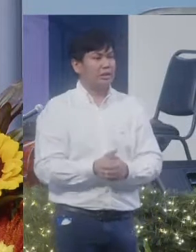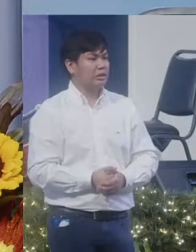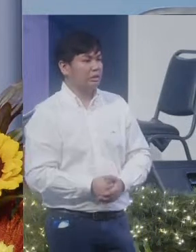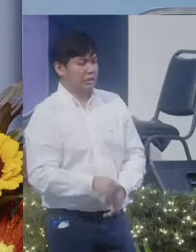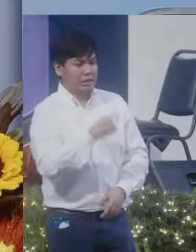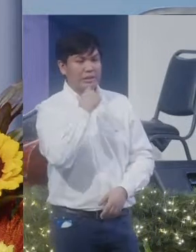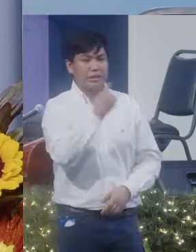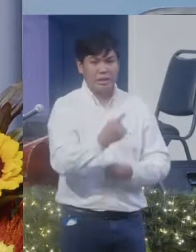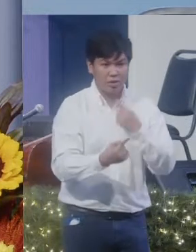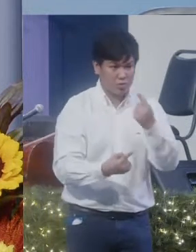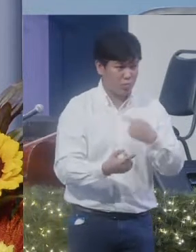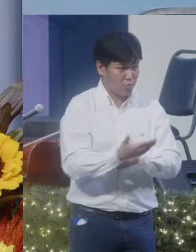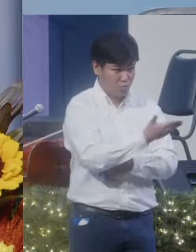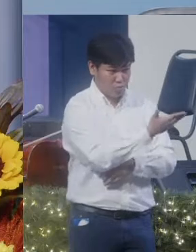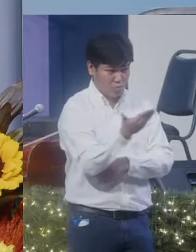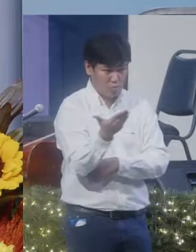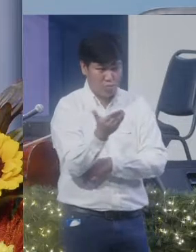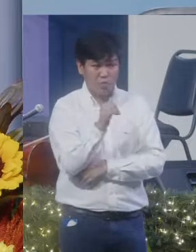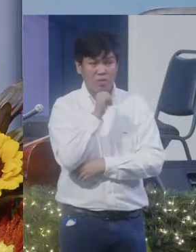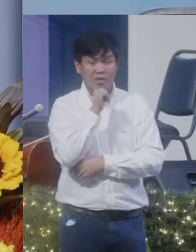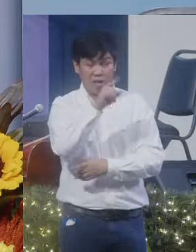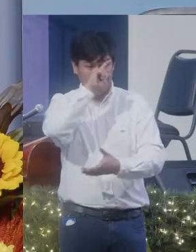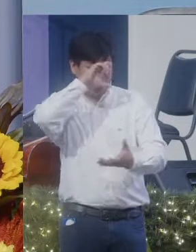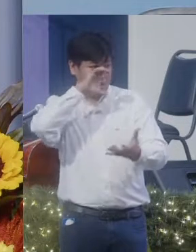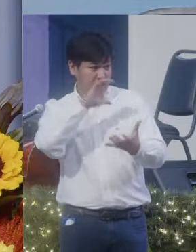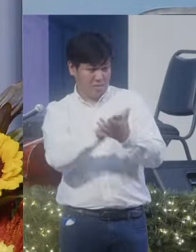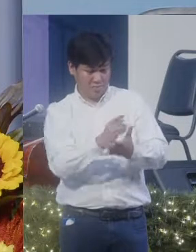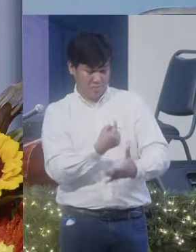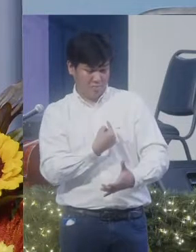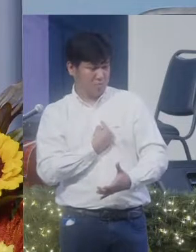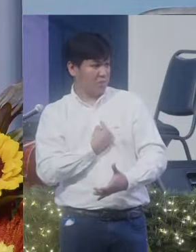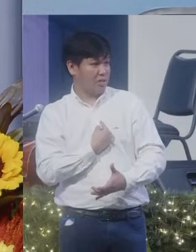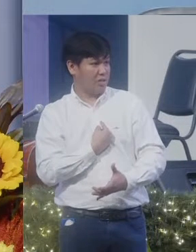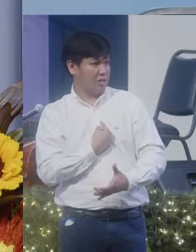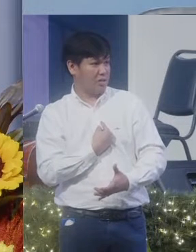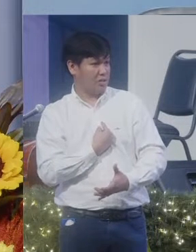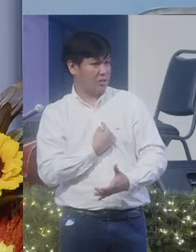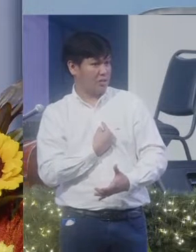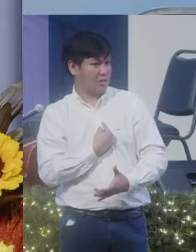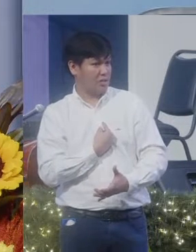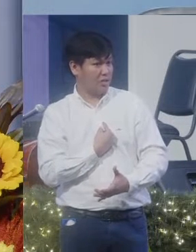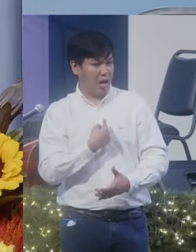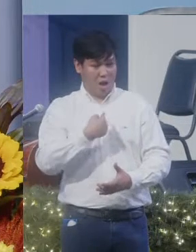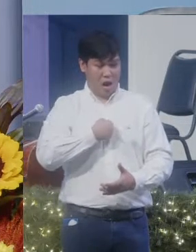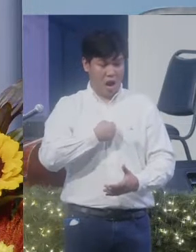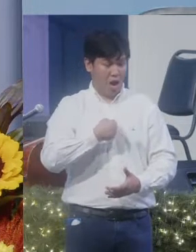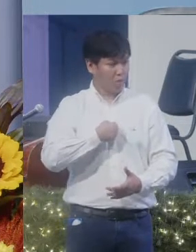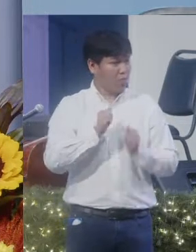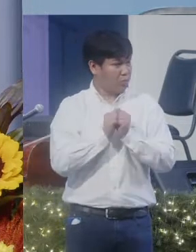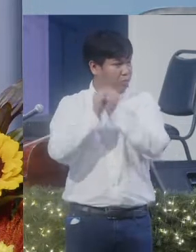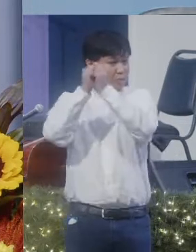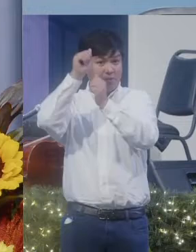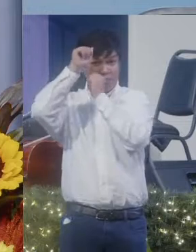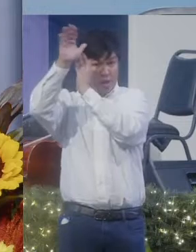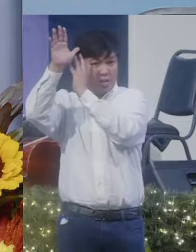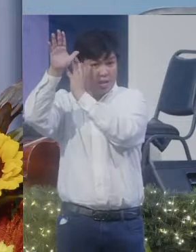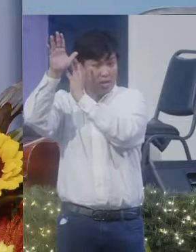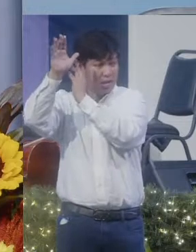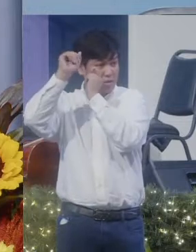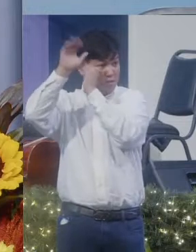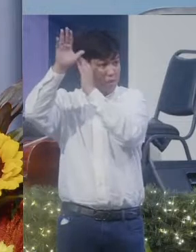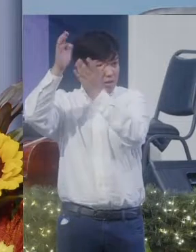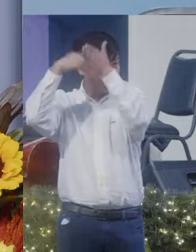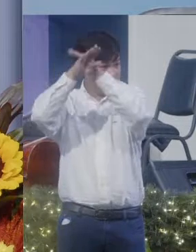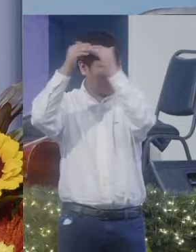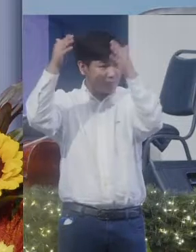not believe, sabi ni Jesus, na ni-record ni John, do you not believe that I am in the Father and the Father is in me?